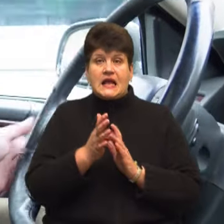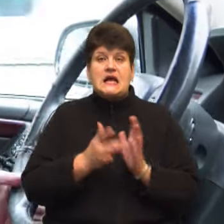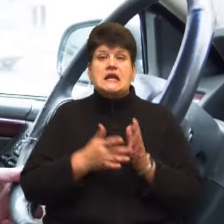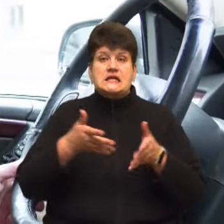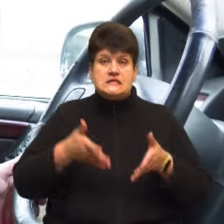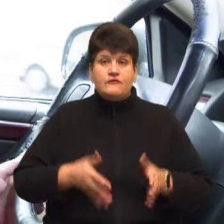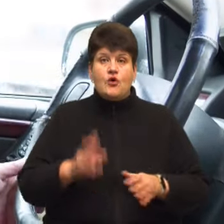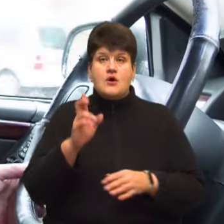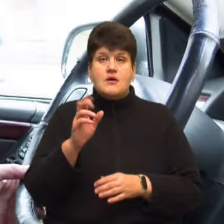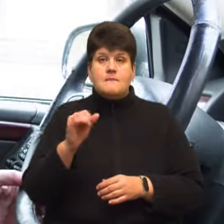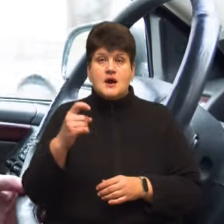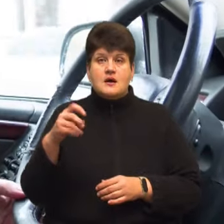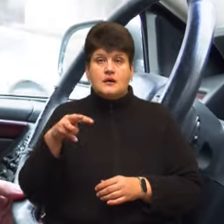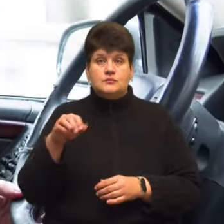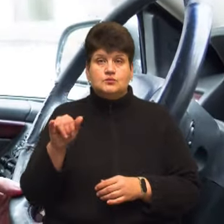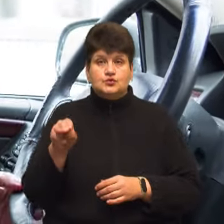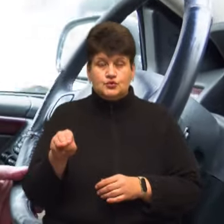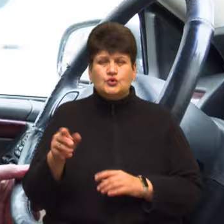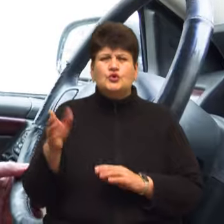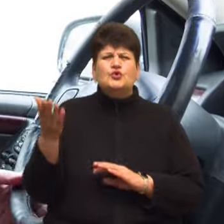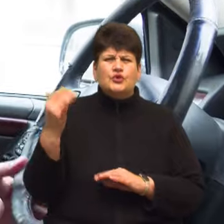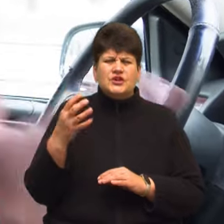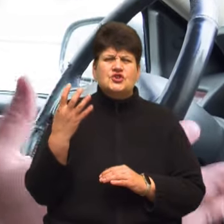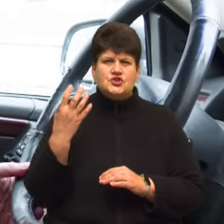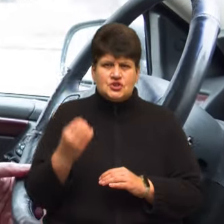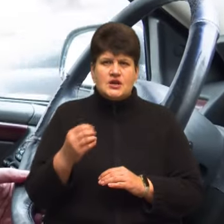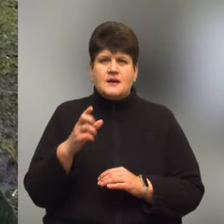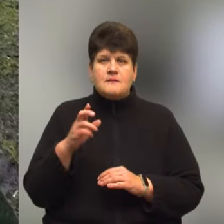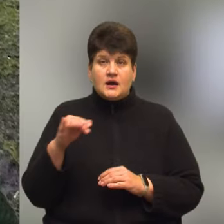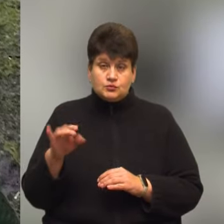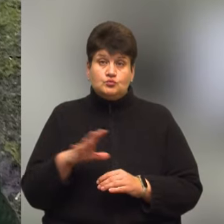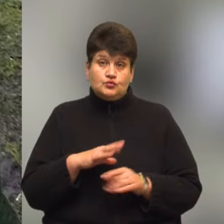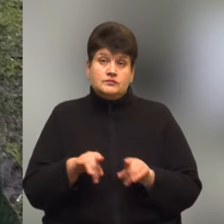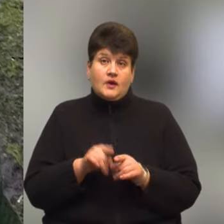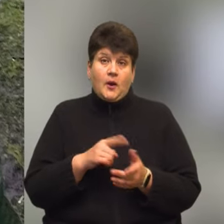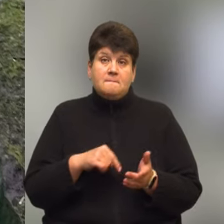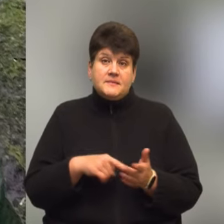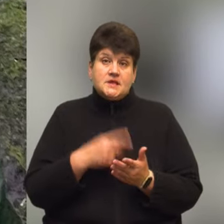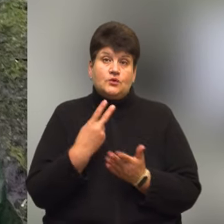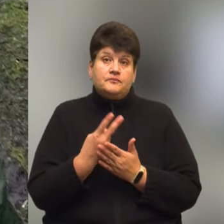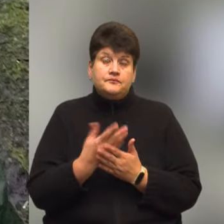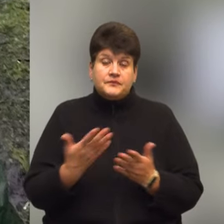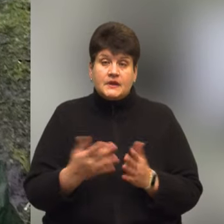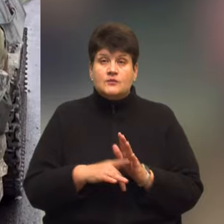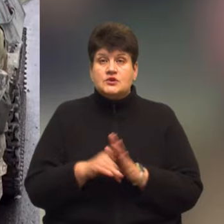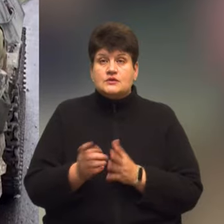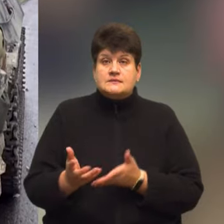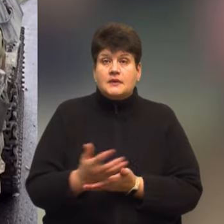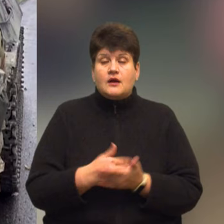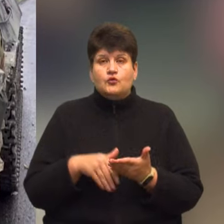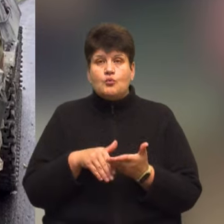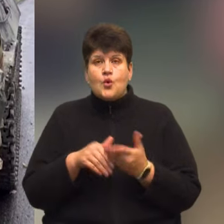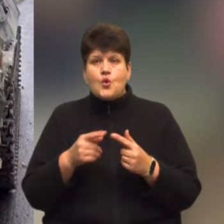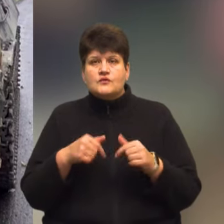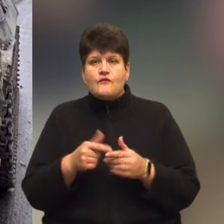бахмуті ось ще тоді Бахмут ще він мав вигляд міста Тарас каже спочатку збирав допомогу та організовував